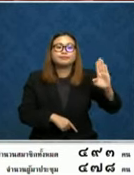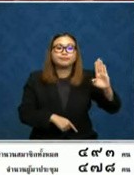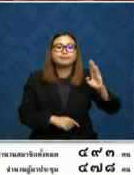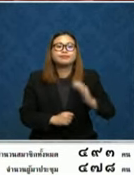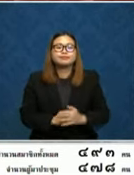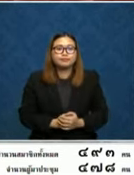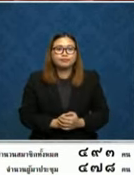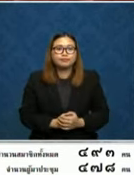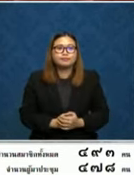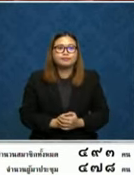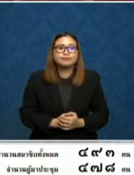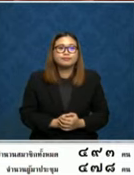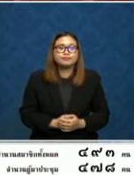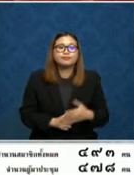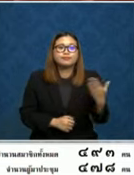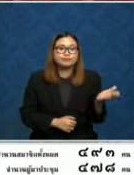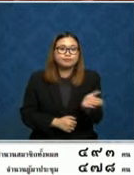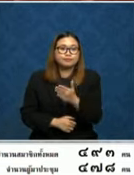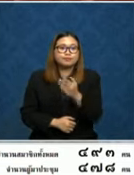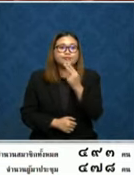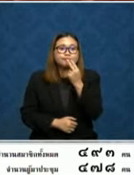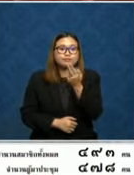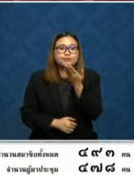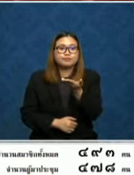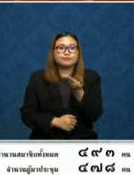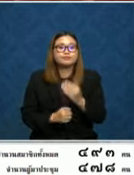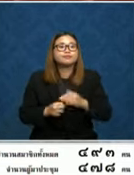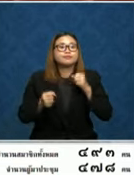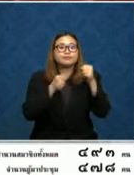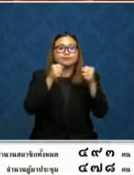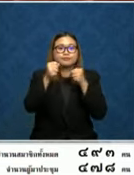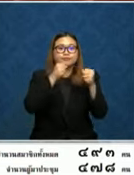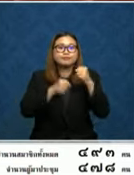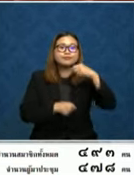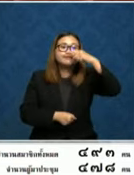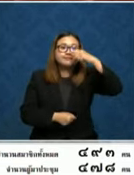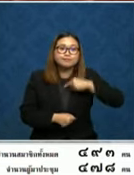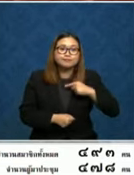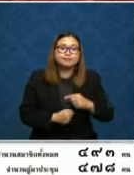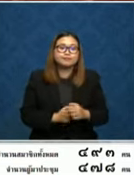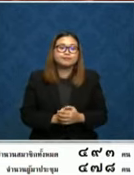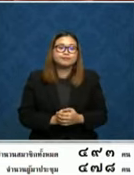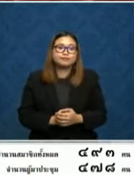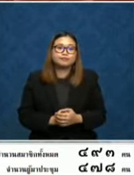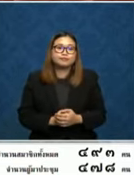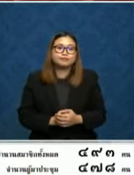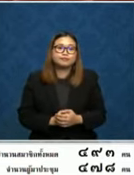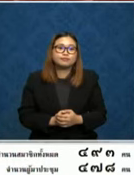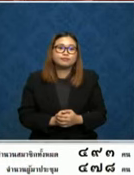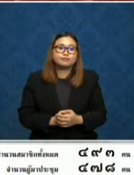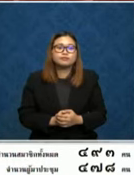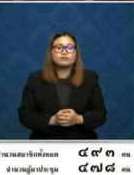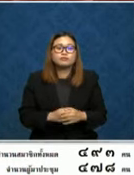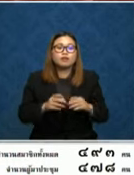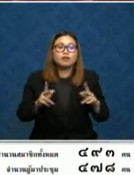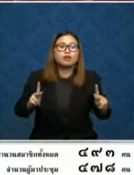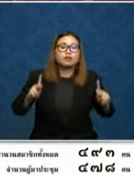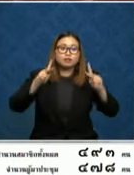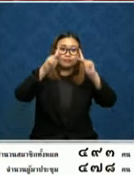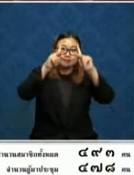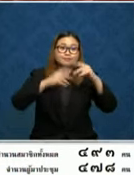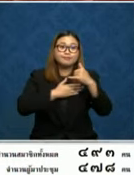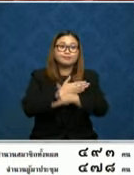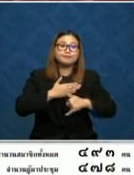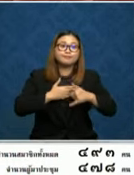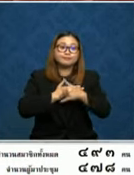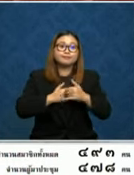โครงการต่อไปได้เลยครับสไลด์ต่อไปครับมวยไทยส่งเสริมความนิยมมวยไทยในต่างแดนถ้าเราติดตามกระทรวงการต่างประเทศนะครับเ